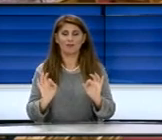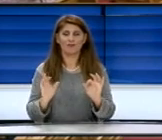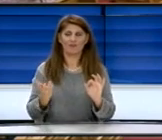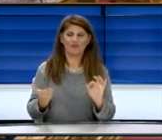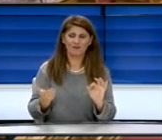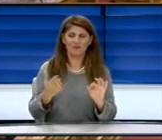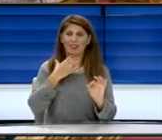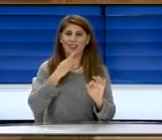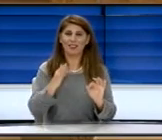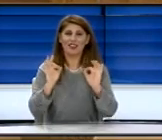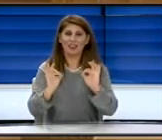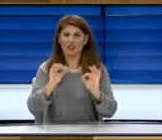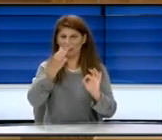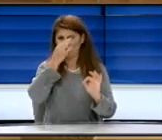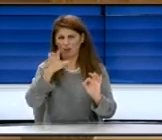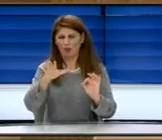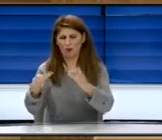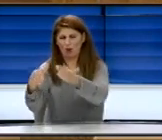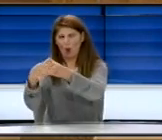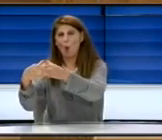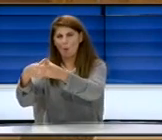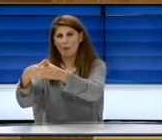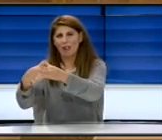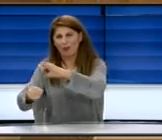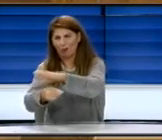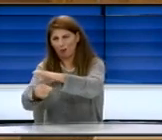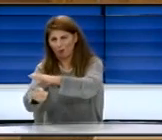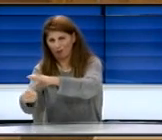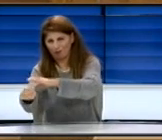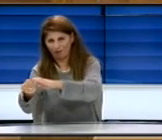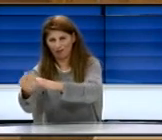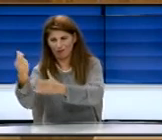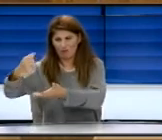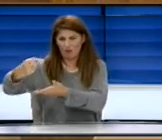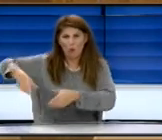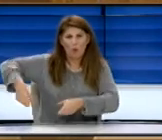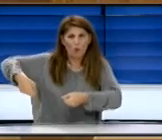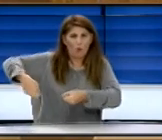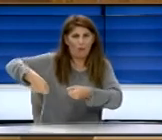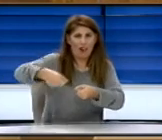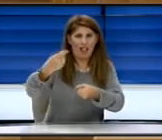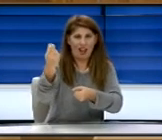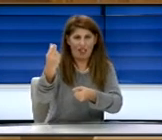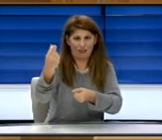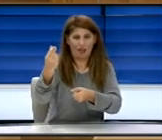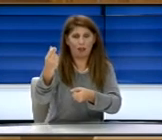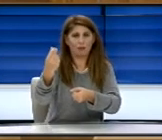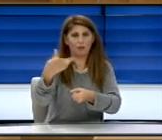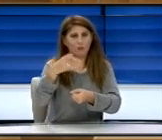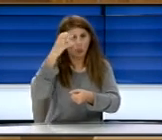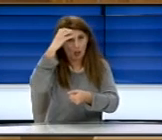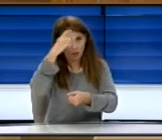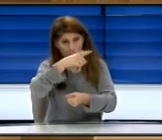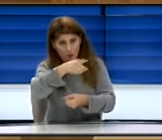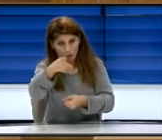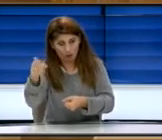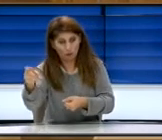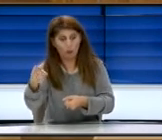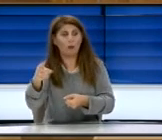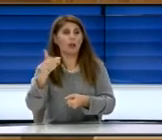δηλαδή η κανονικότητα των βρώμικων λόμπι που λέγαμε και στην αρχή. Να σας θυμίσω, κύριοι της Νέας Δημοκρατίας, ότι για την ακρίβεια